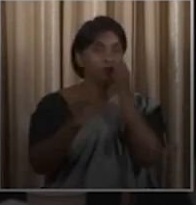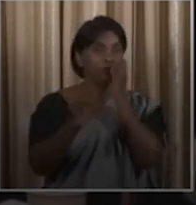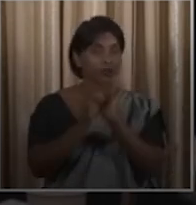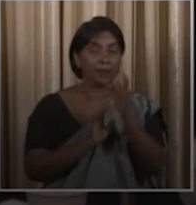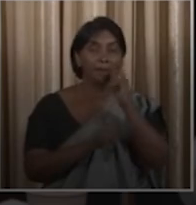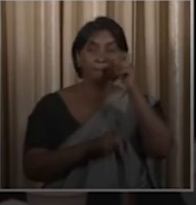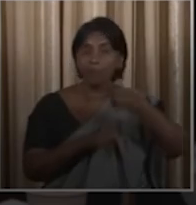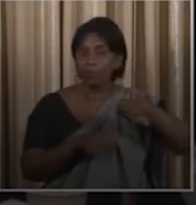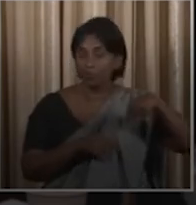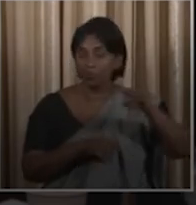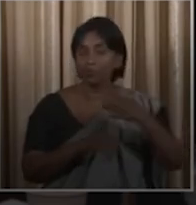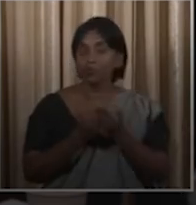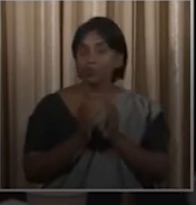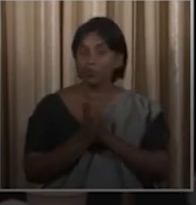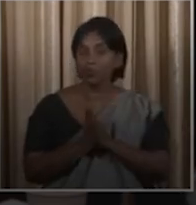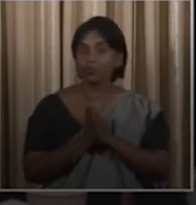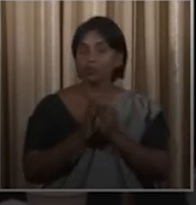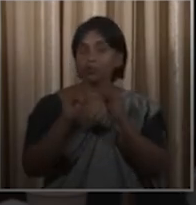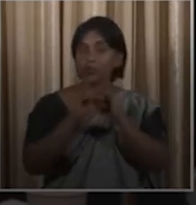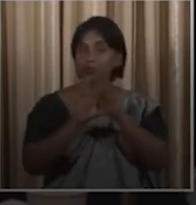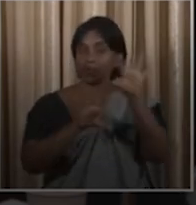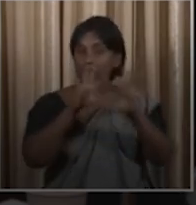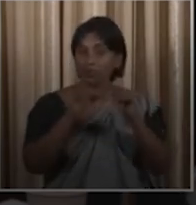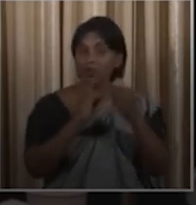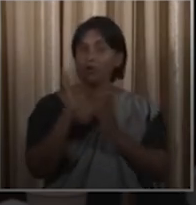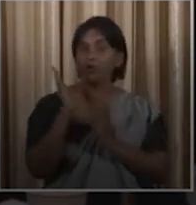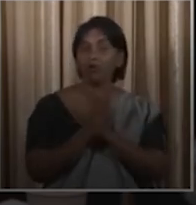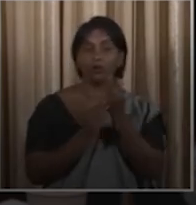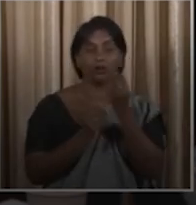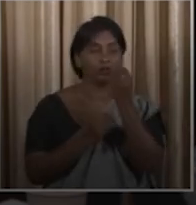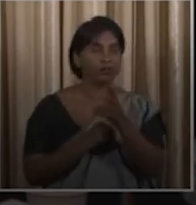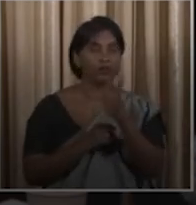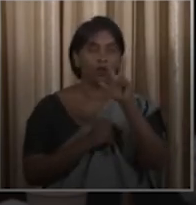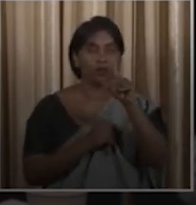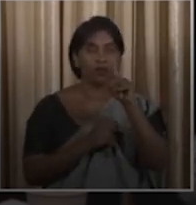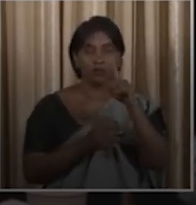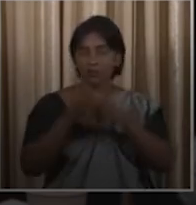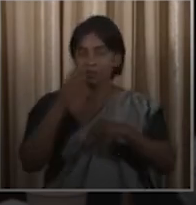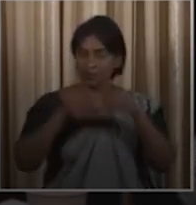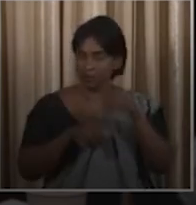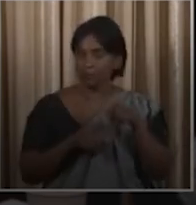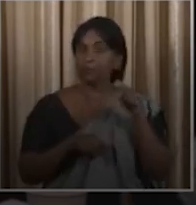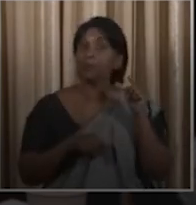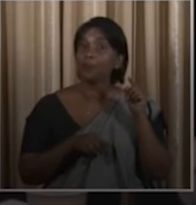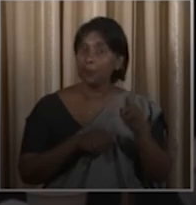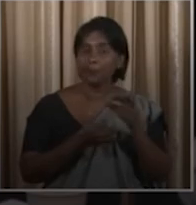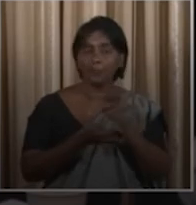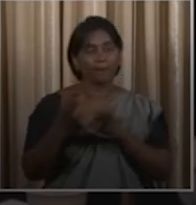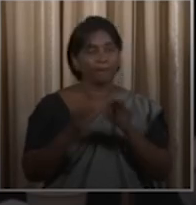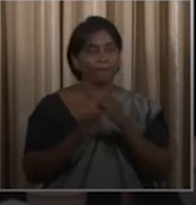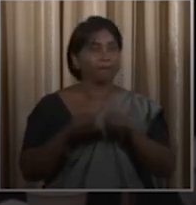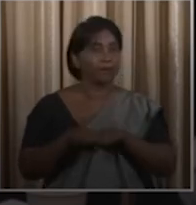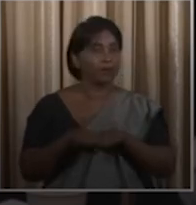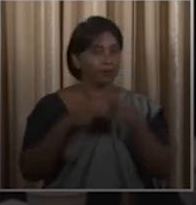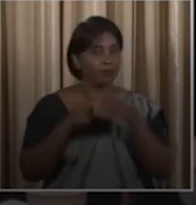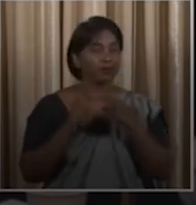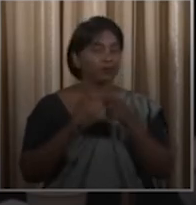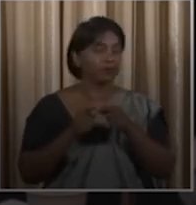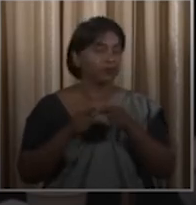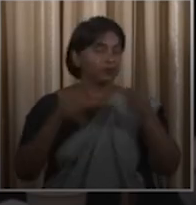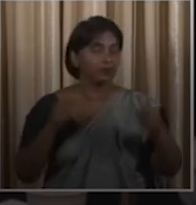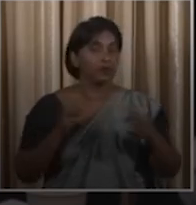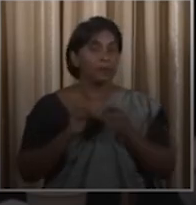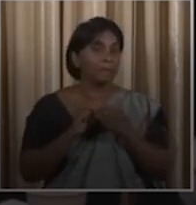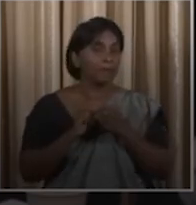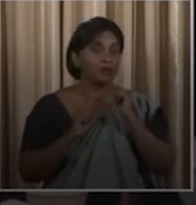සාධාරණ නියෝජිතයන් තෝරාපත් කර ගැනීම අයිතිය දුන්නේ 81 සංවර්ධන සභාව මැතිවරණය. මේ ප්‍රජාතන්ත්‍රවාදී උල්ලංඝනය කිරීමේ ප්‍රතිවිපාක බවට පත් වුනේ මොකද්ද? 30